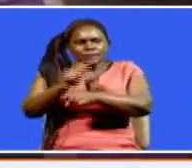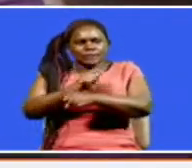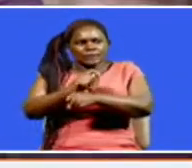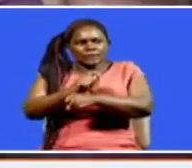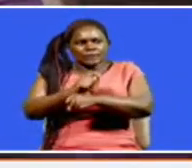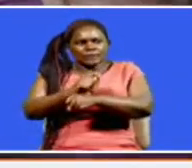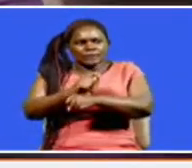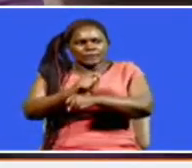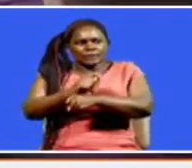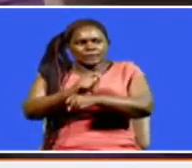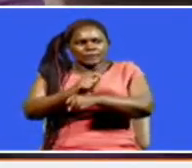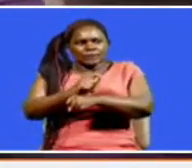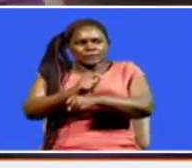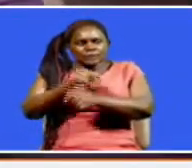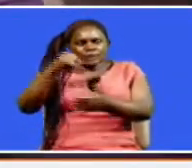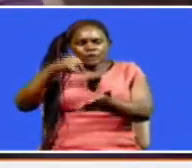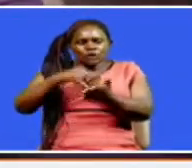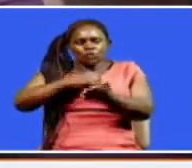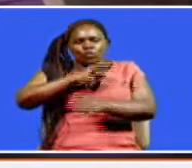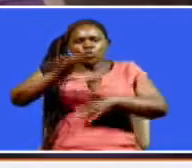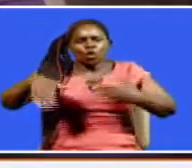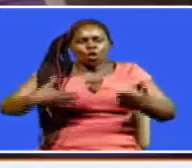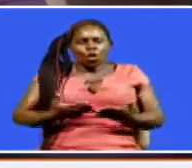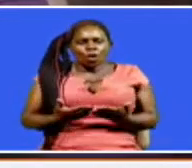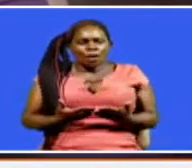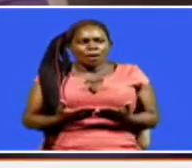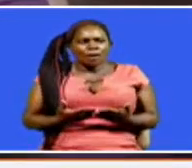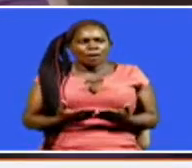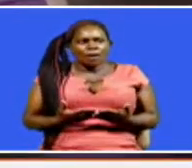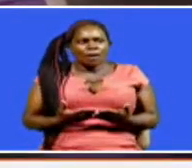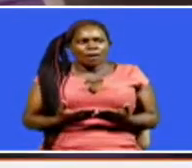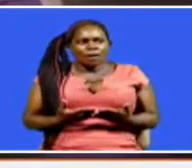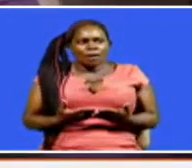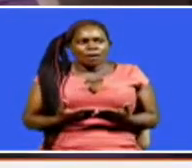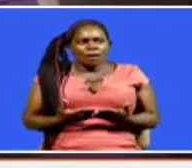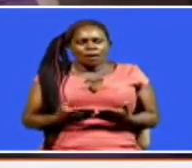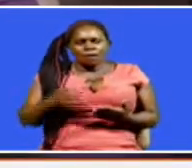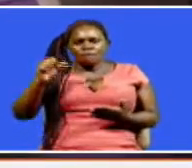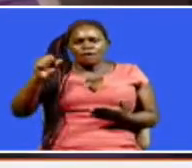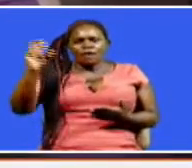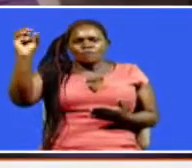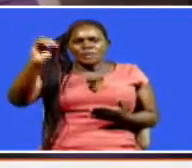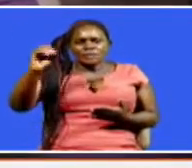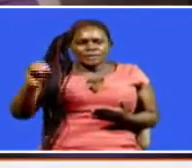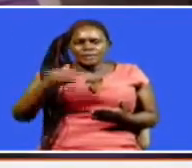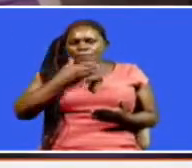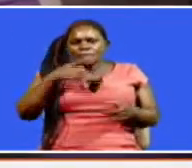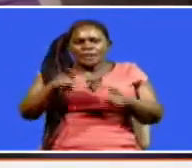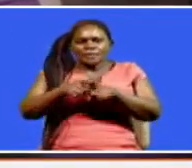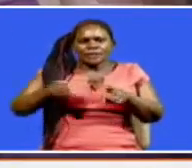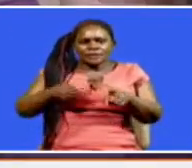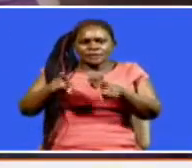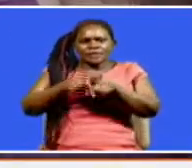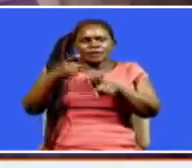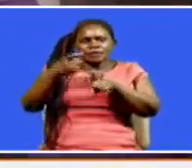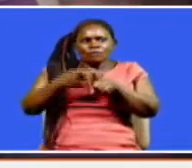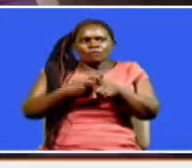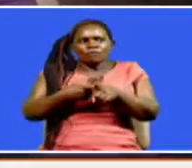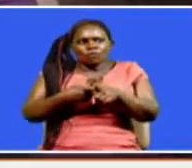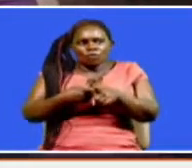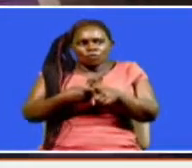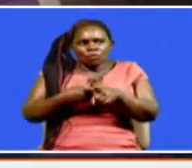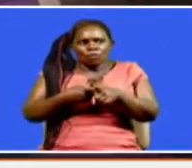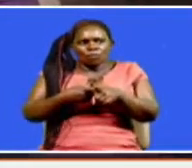actually cutting across. We have allocated 5% to our brothers and sisters from the refugee camp.